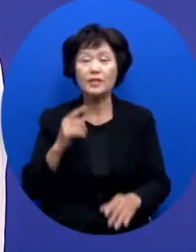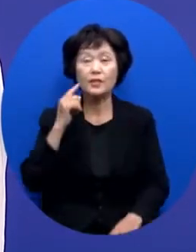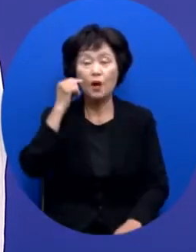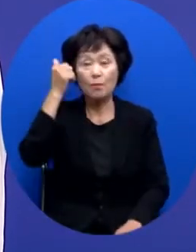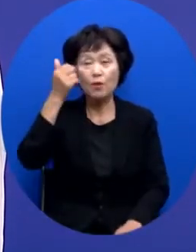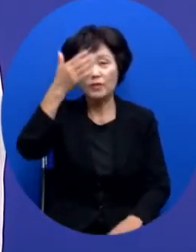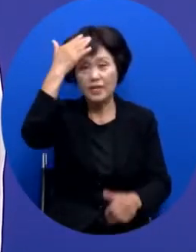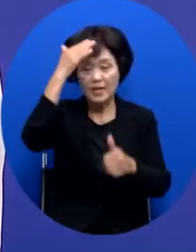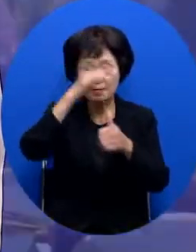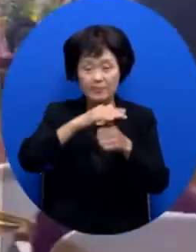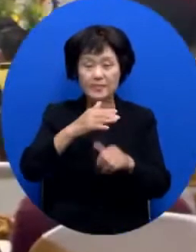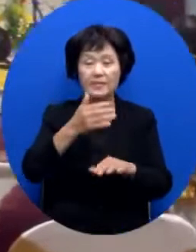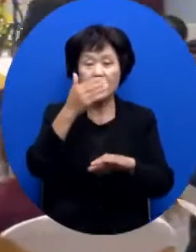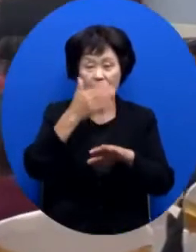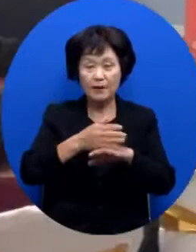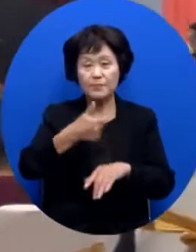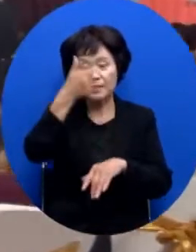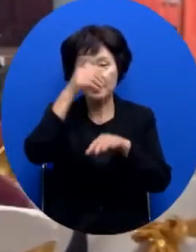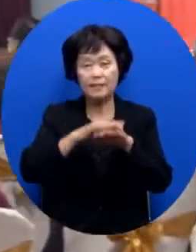드렸습니다